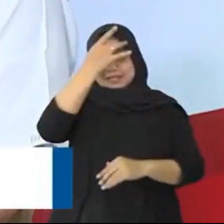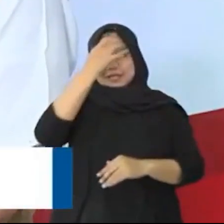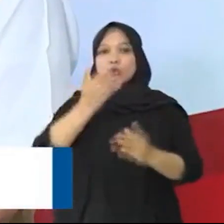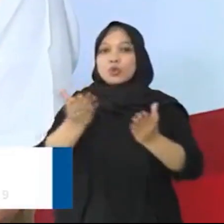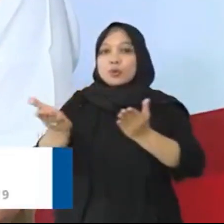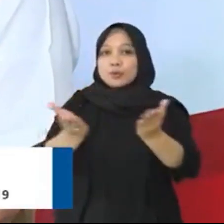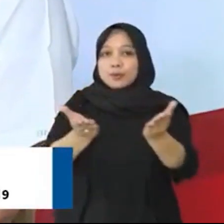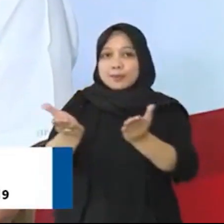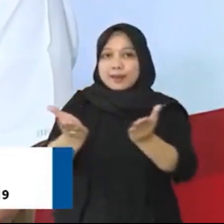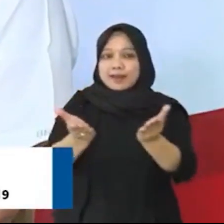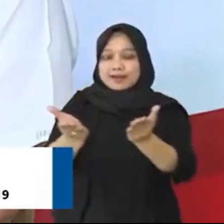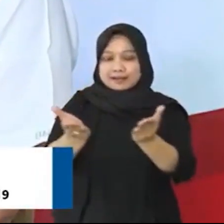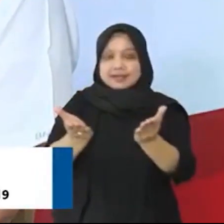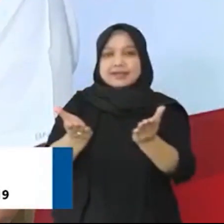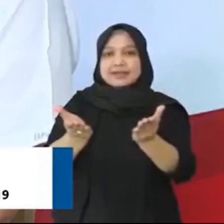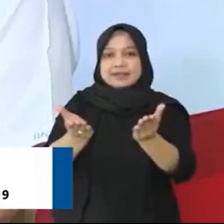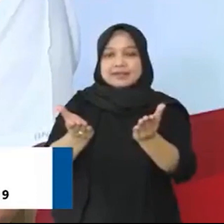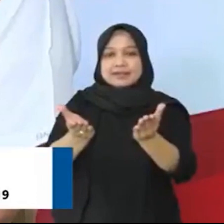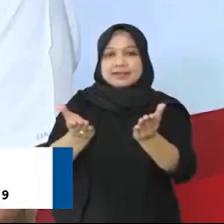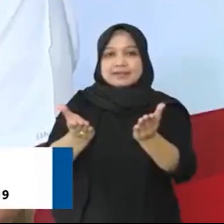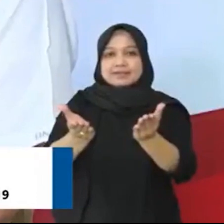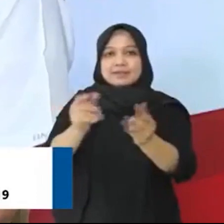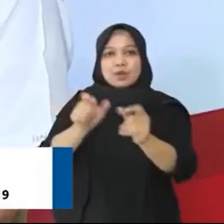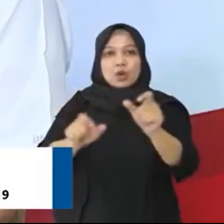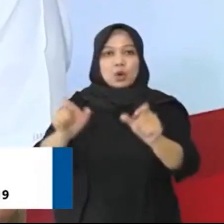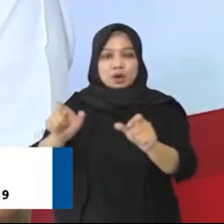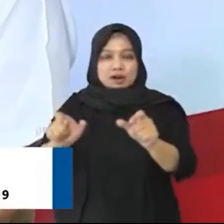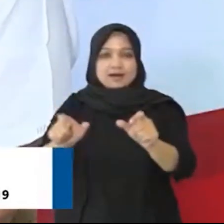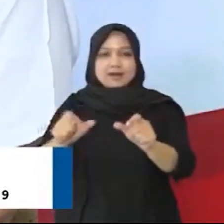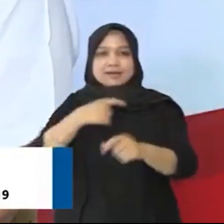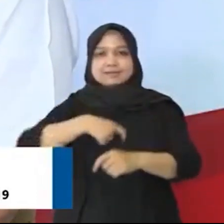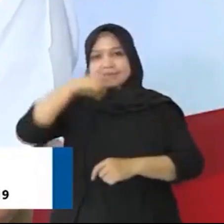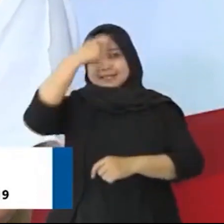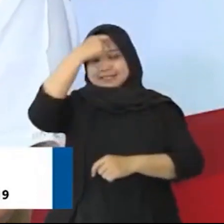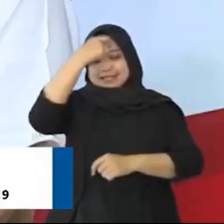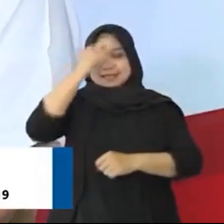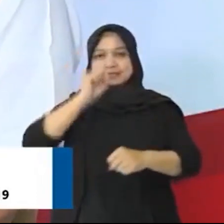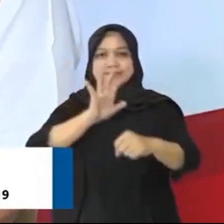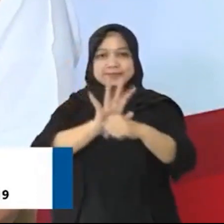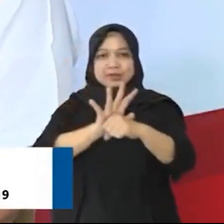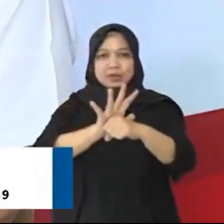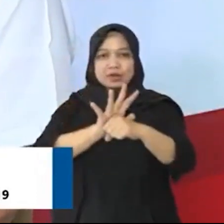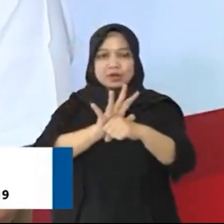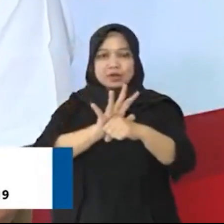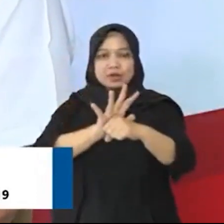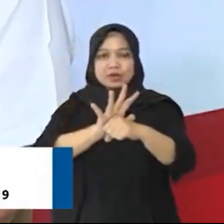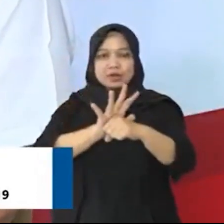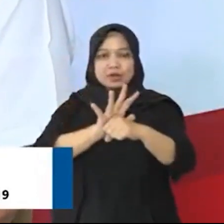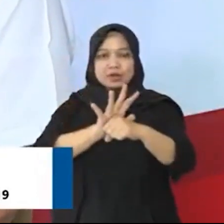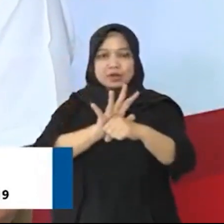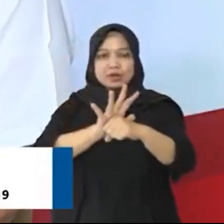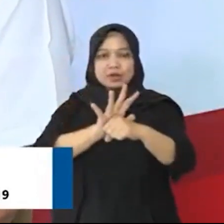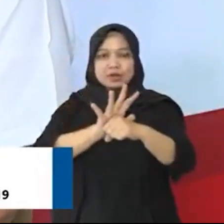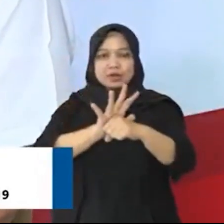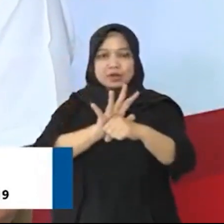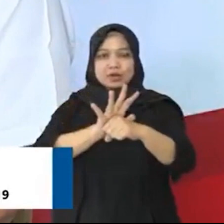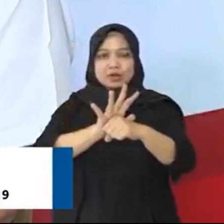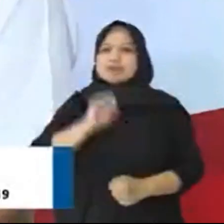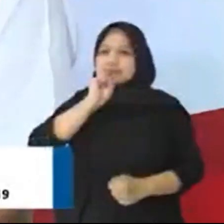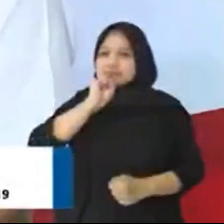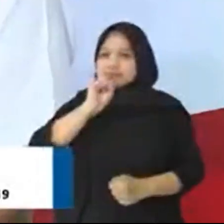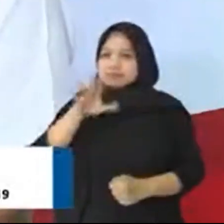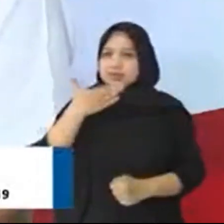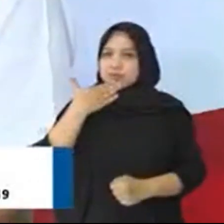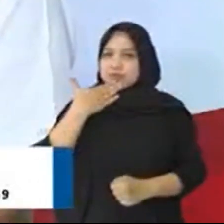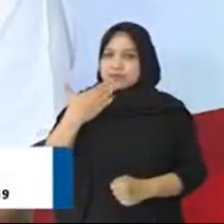melayani Hai profit Hai kami juga mengucapkan terima kasih kepada tiktok